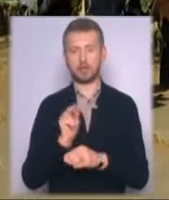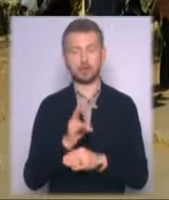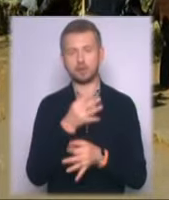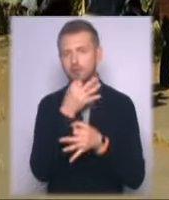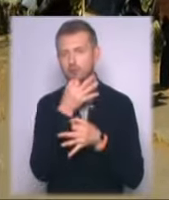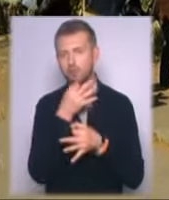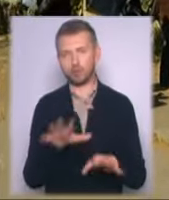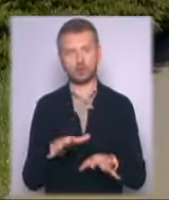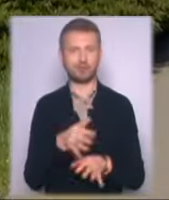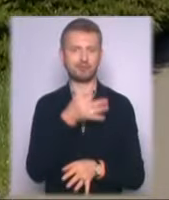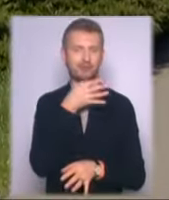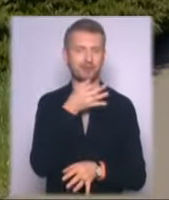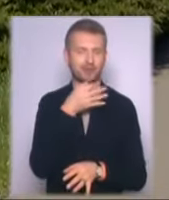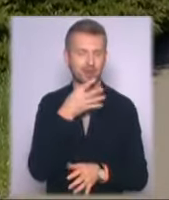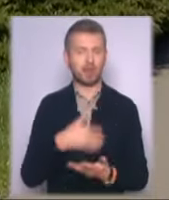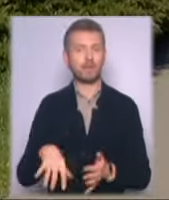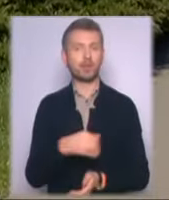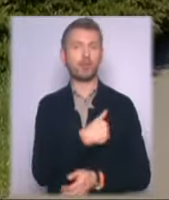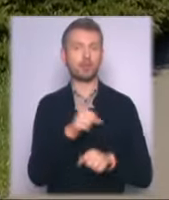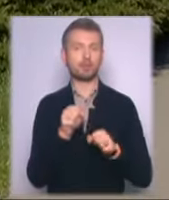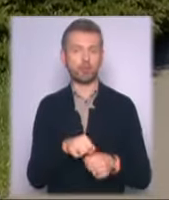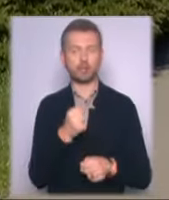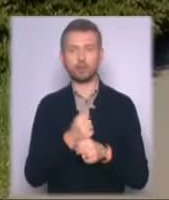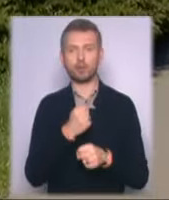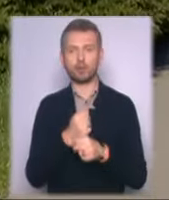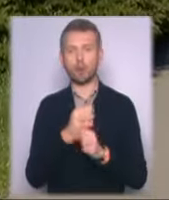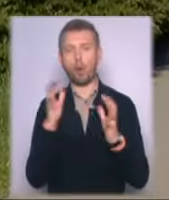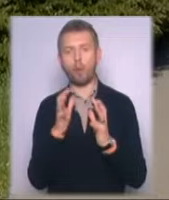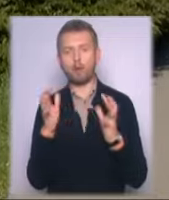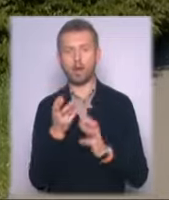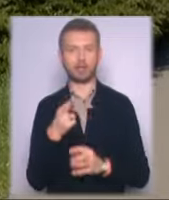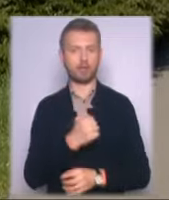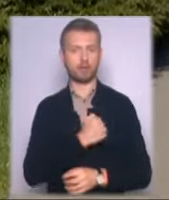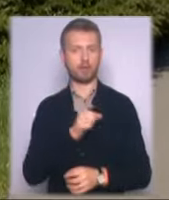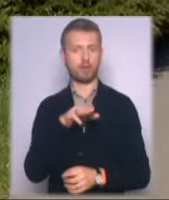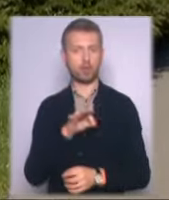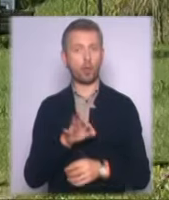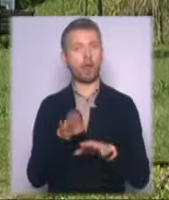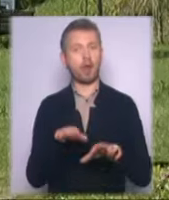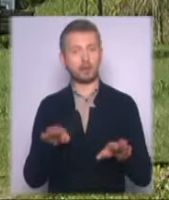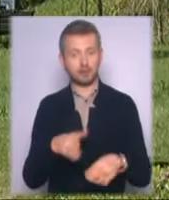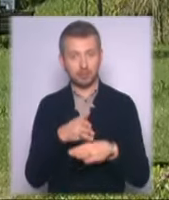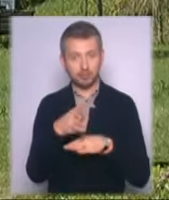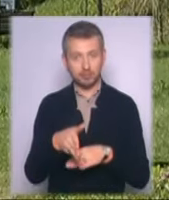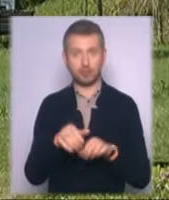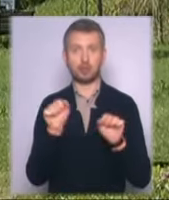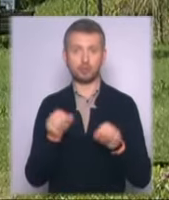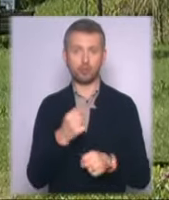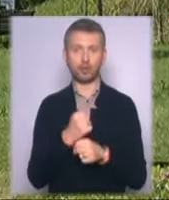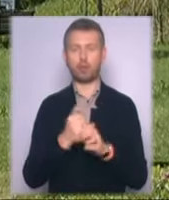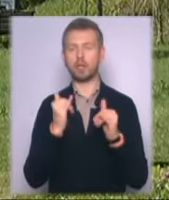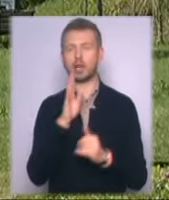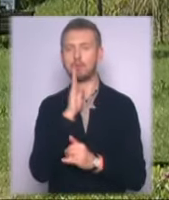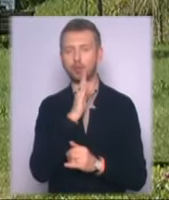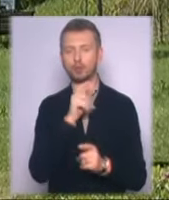смак та вік. Зокрема, всі охочі зможуть виготовити обереги для воїнів АТО, а маленькі відвідувачі – зробити для матусь подарунок своїми